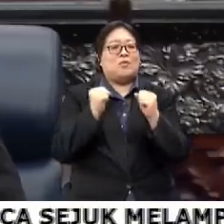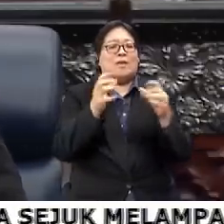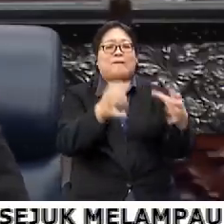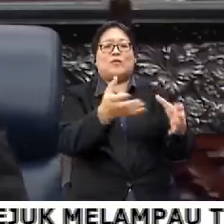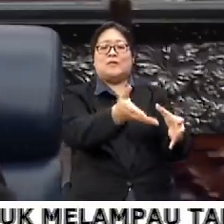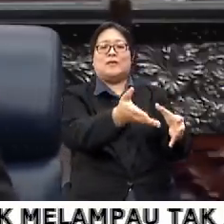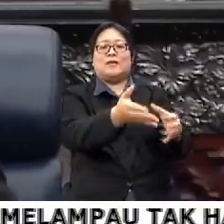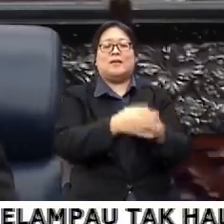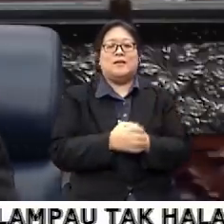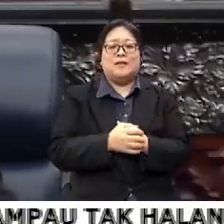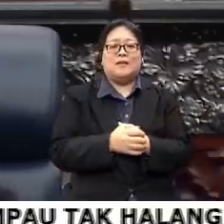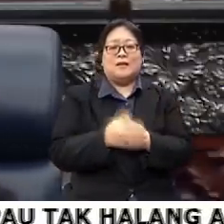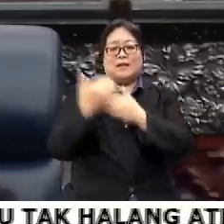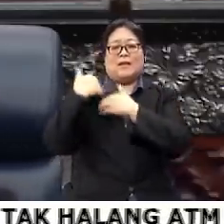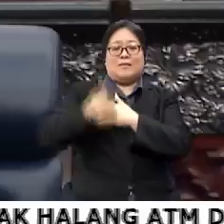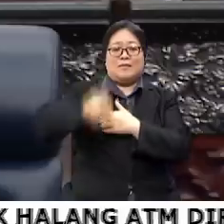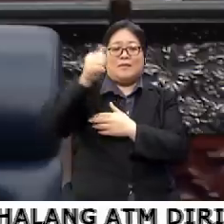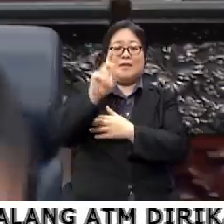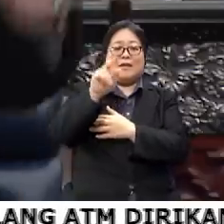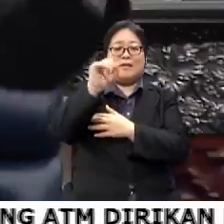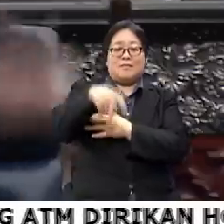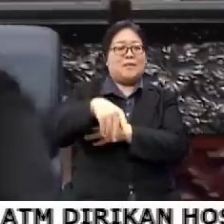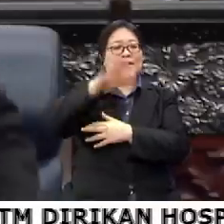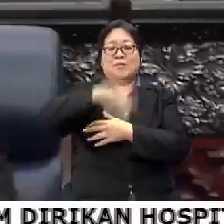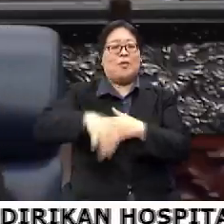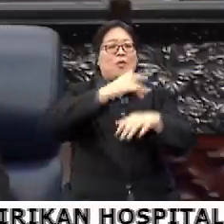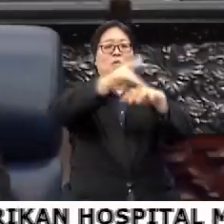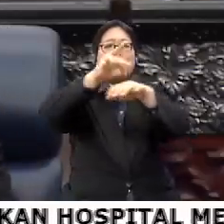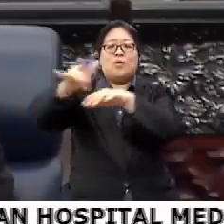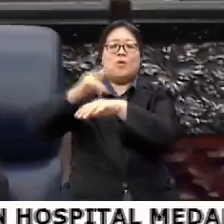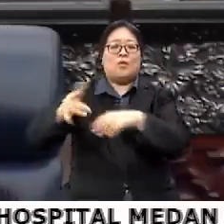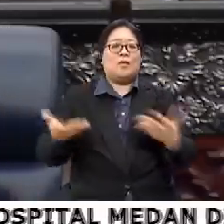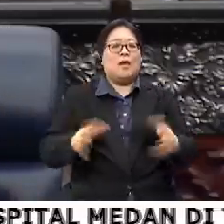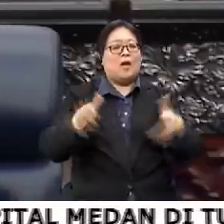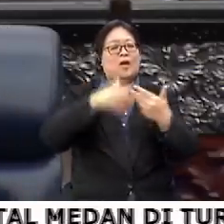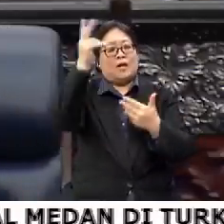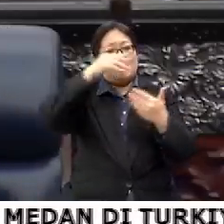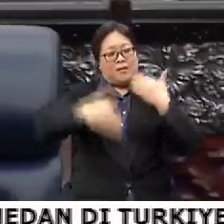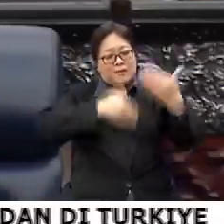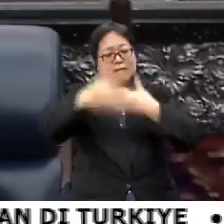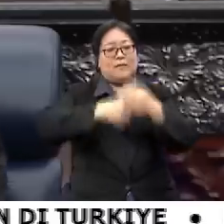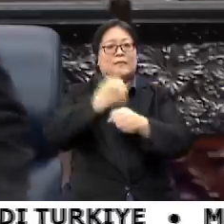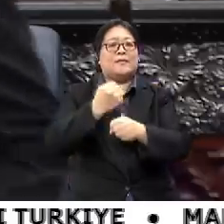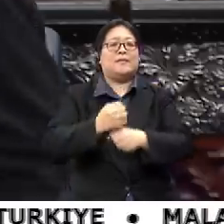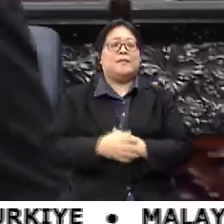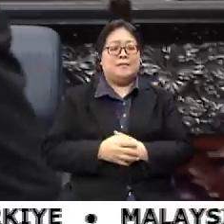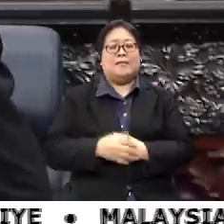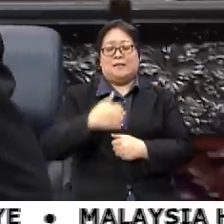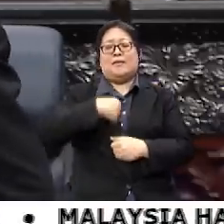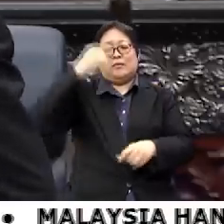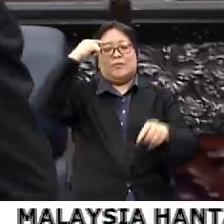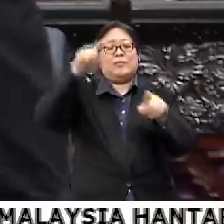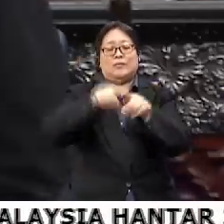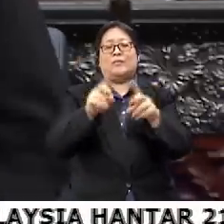bekukan? Jawatan-jawatan tertinggi, KSP dan lain-lain belum lagi diisi. Macam mana kerajaan nak berjalan kerja? Saya bersetuju